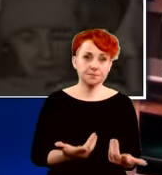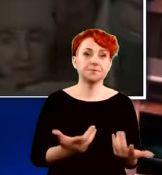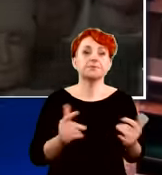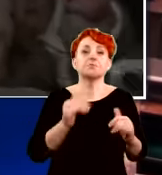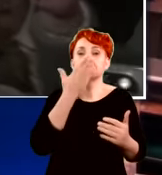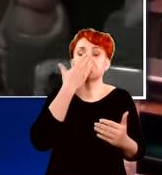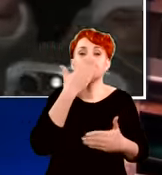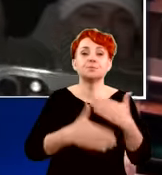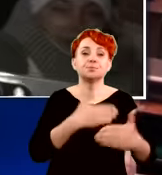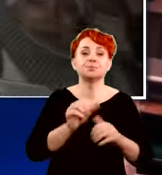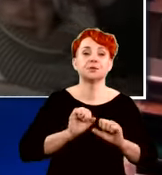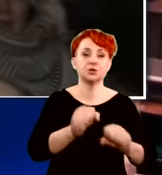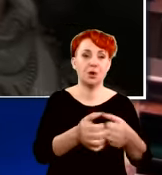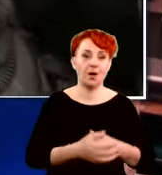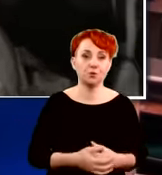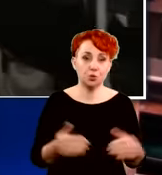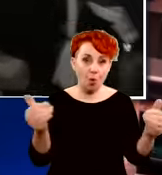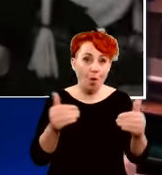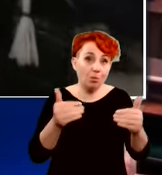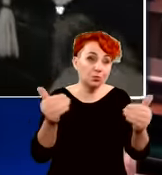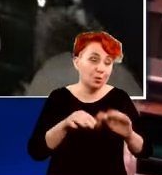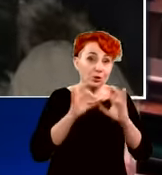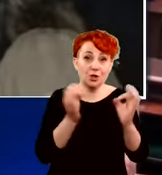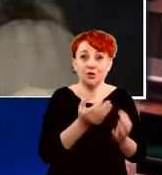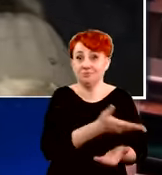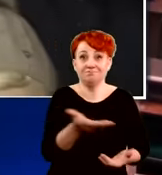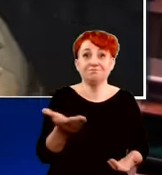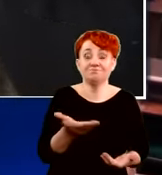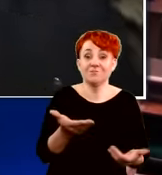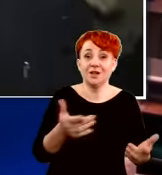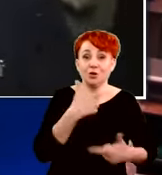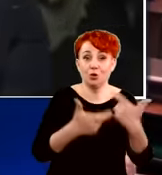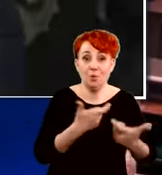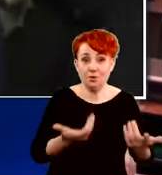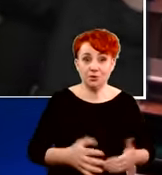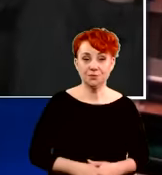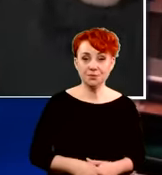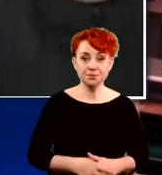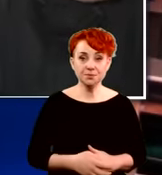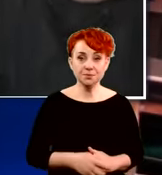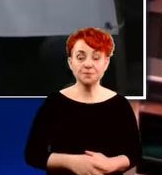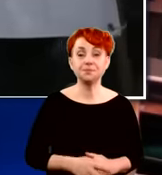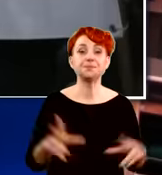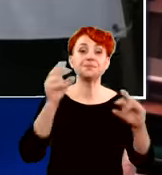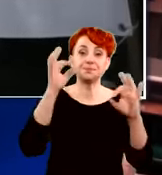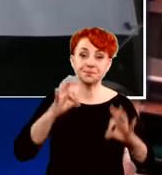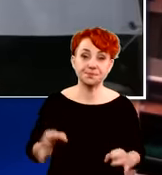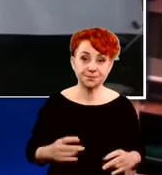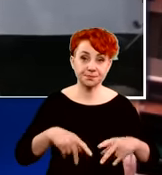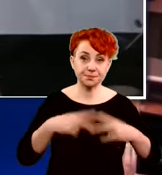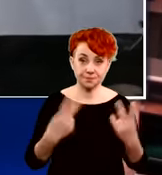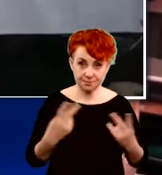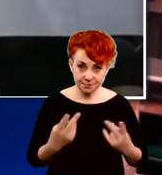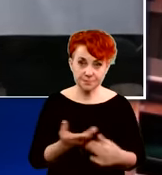będą podejmowali? Czy w ogóle państwo mogą cokolwiek w tej sprawie zrobić? No, szanowna pani redaktor, my oczywiście